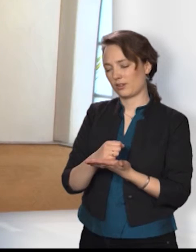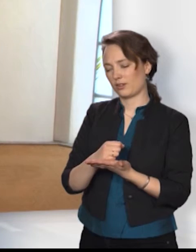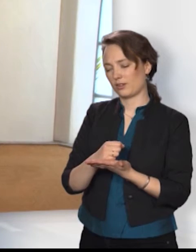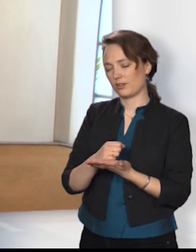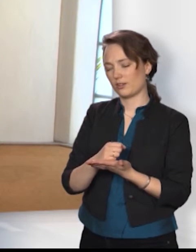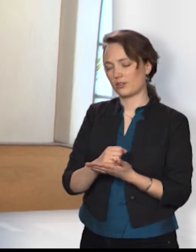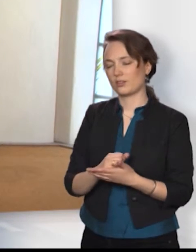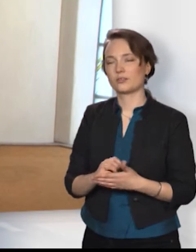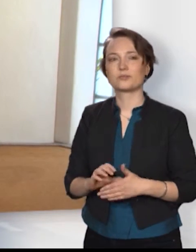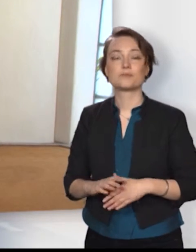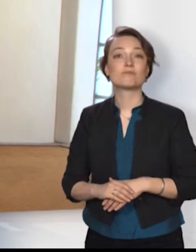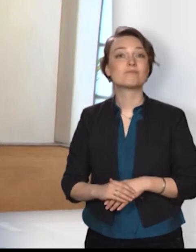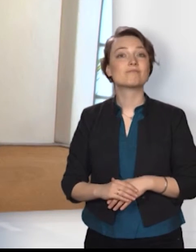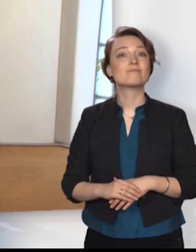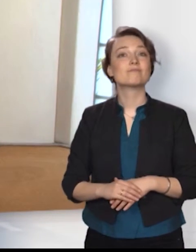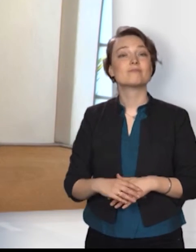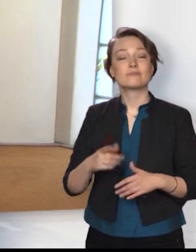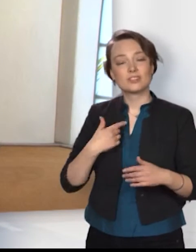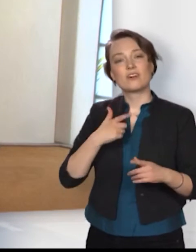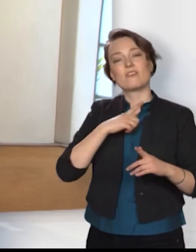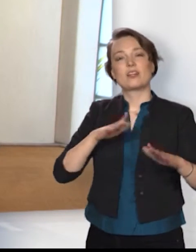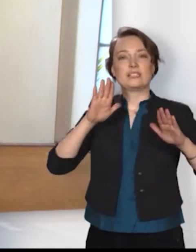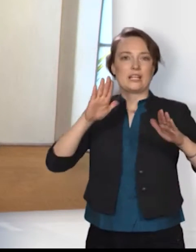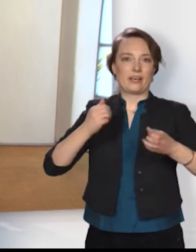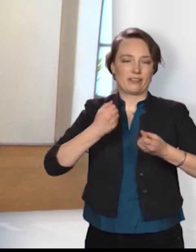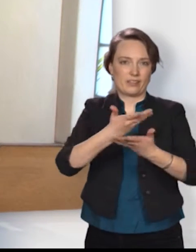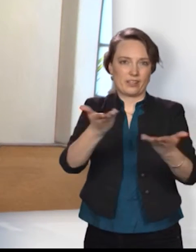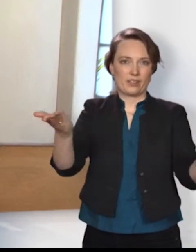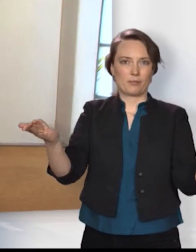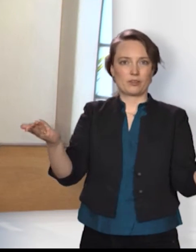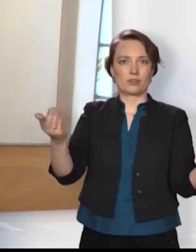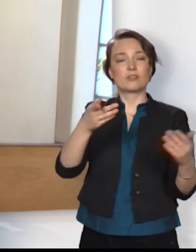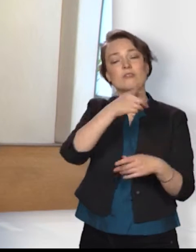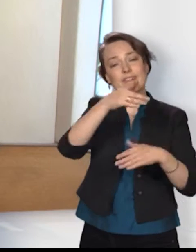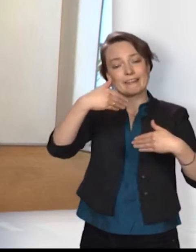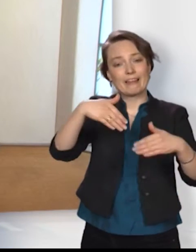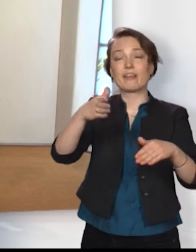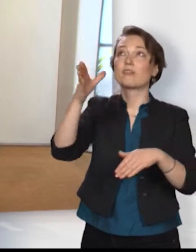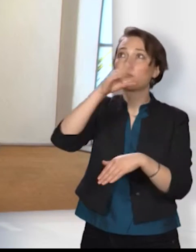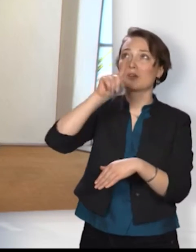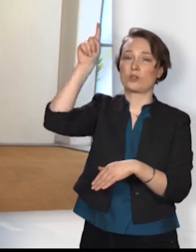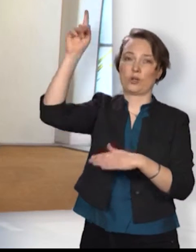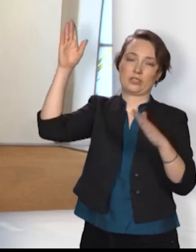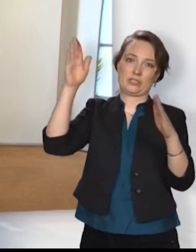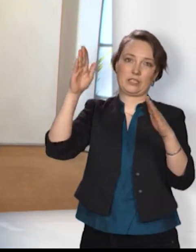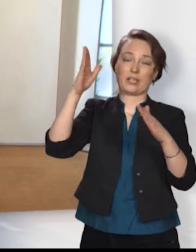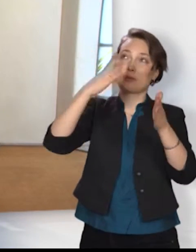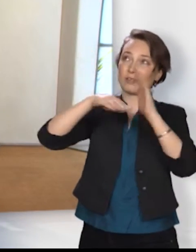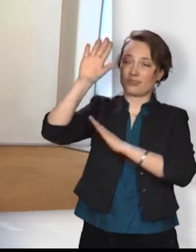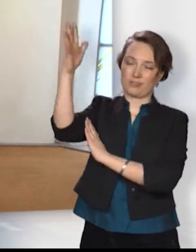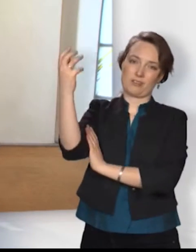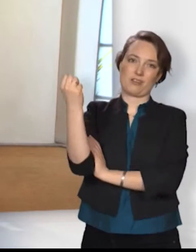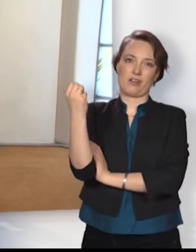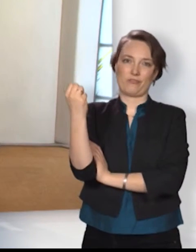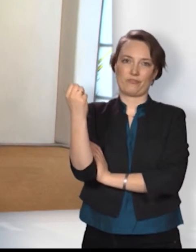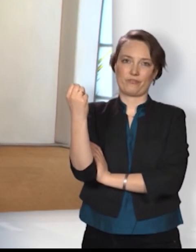Ich möchte Sie gerne segnen. Gehen Sie unter dem Segen und in der Kraft unseres guten Gottes. Der Herr